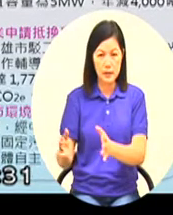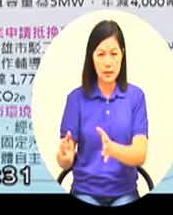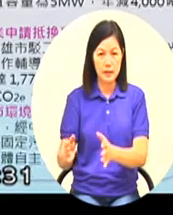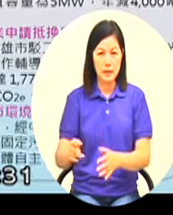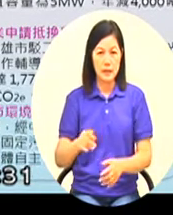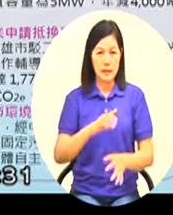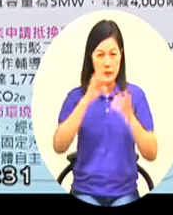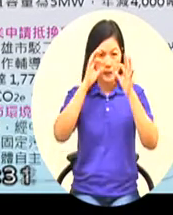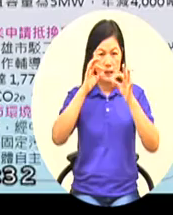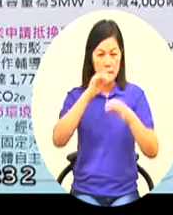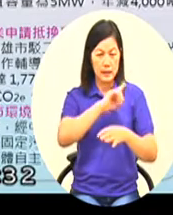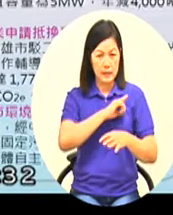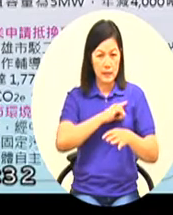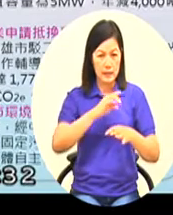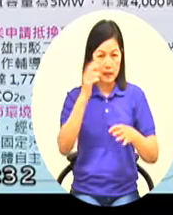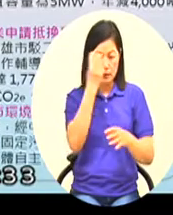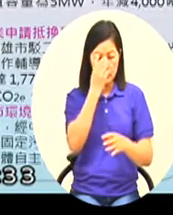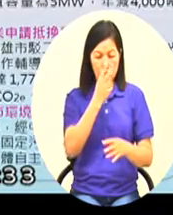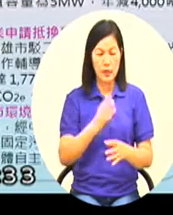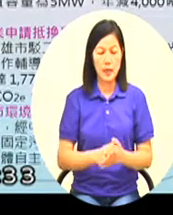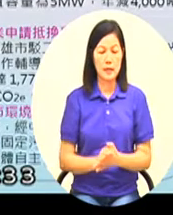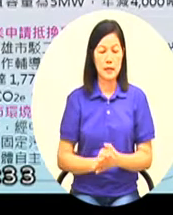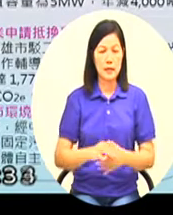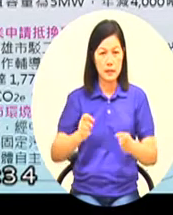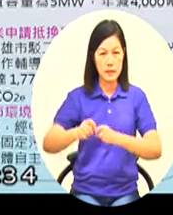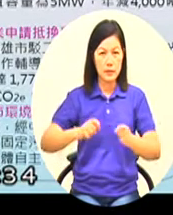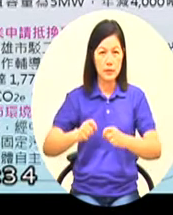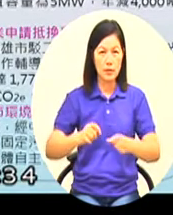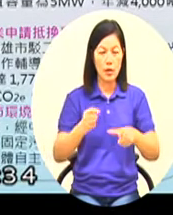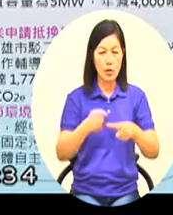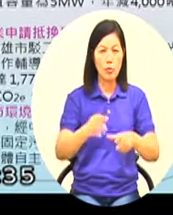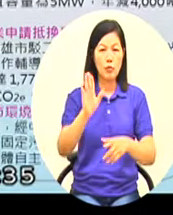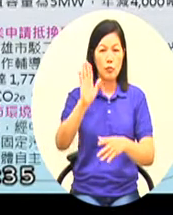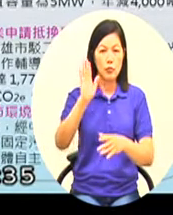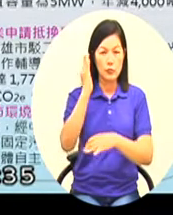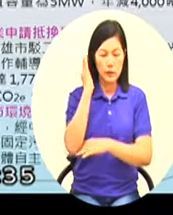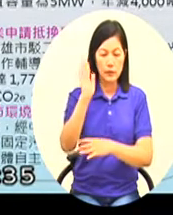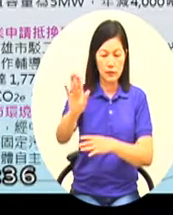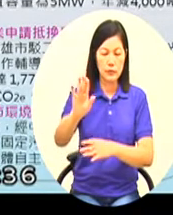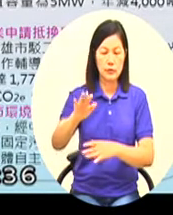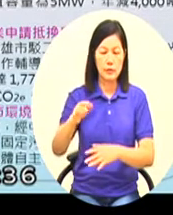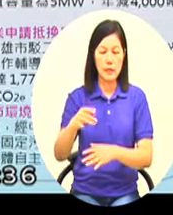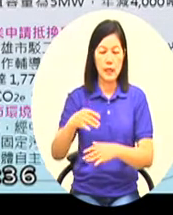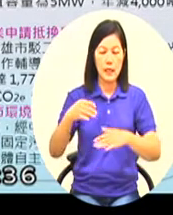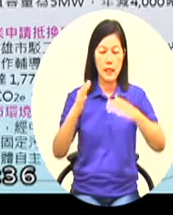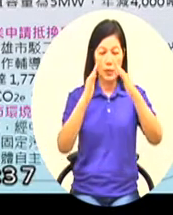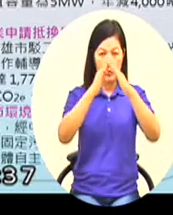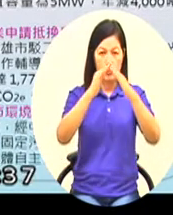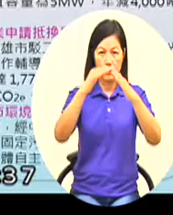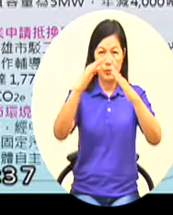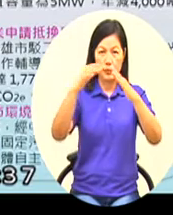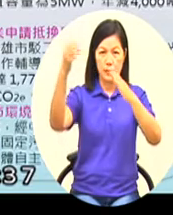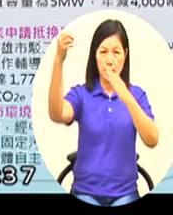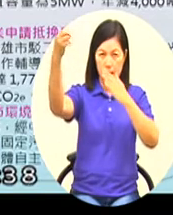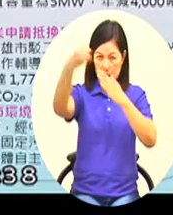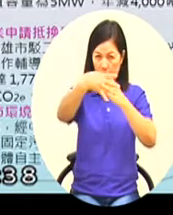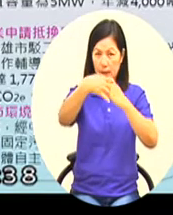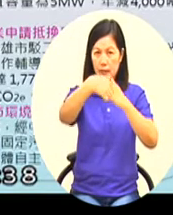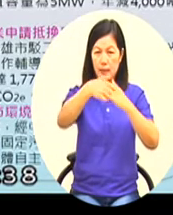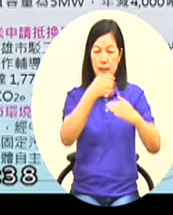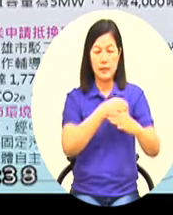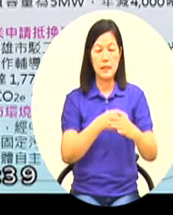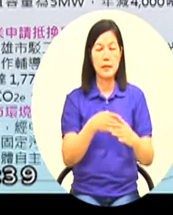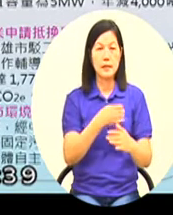必须要提出自主管理计划，以及公有的建筑物的屋顶设置太阳能光电的计划等等，产业的一个抵